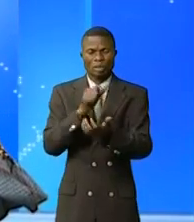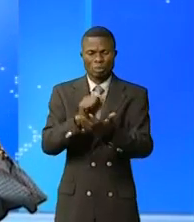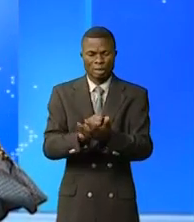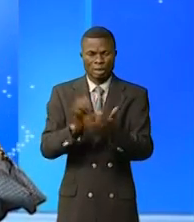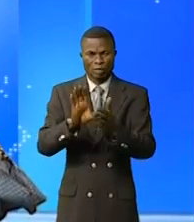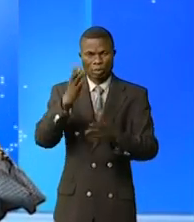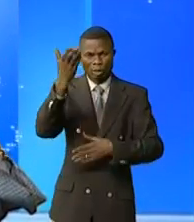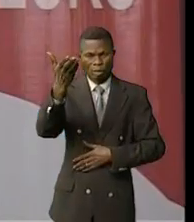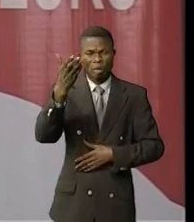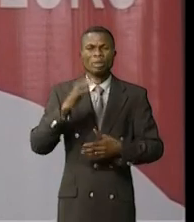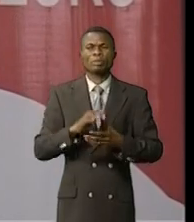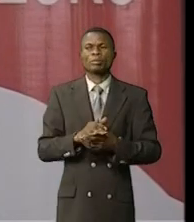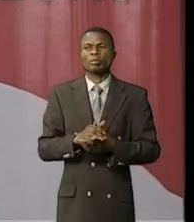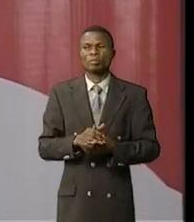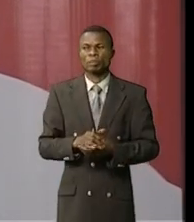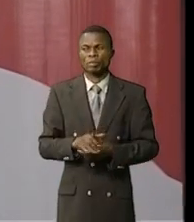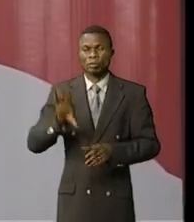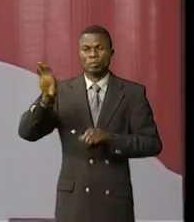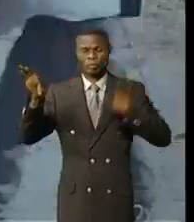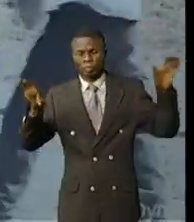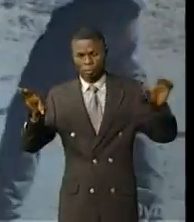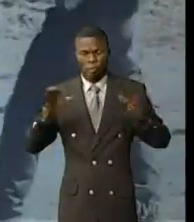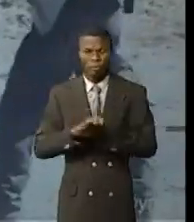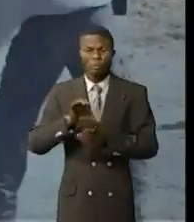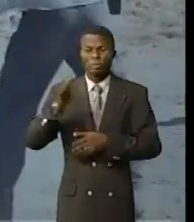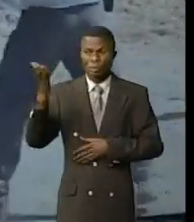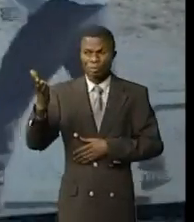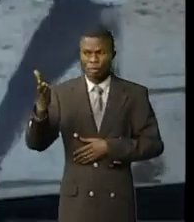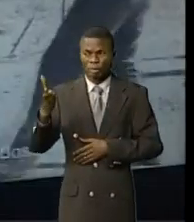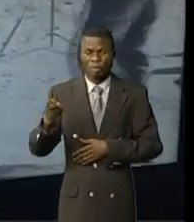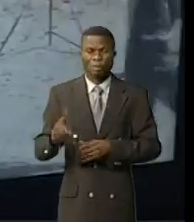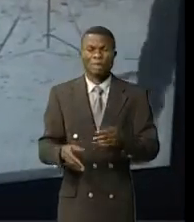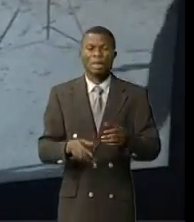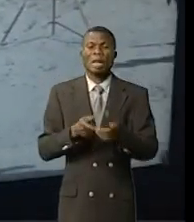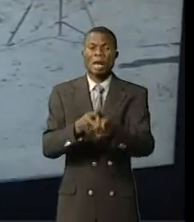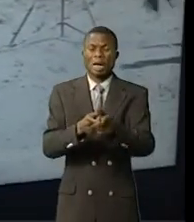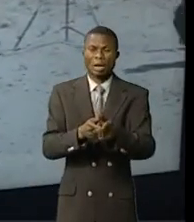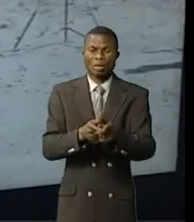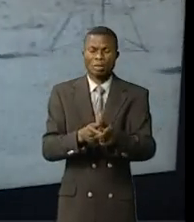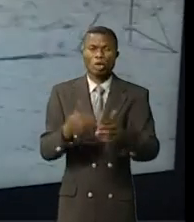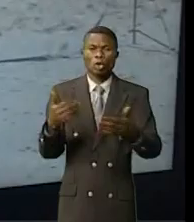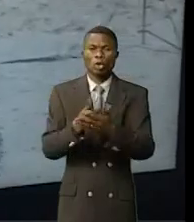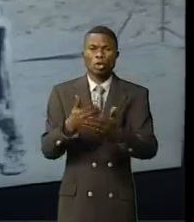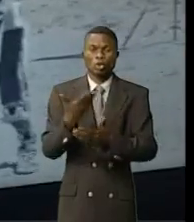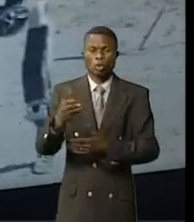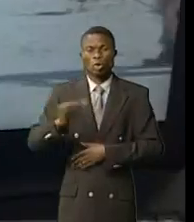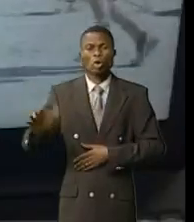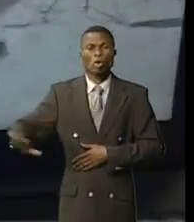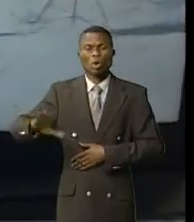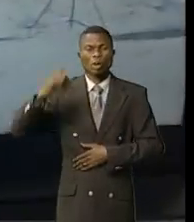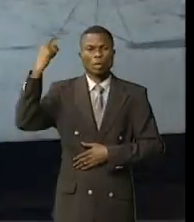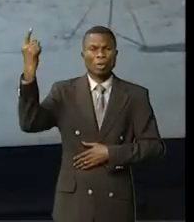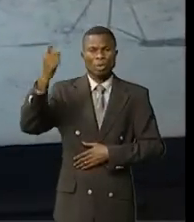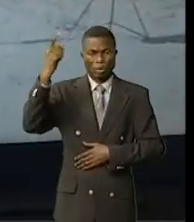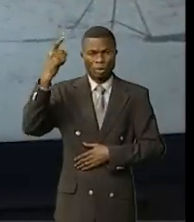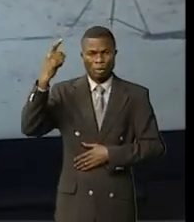plus. Robot killer ou robot tueur, c'est une nouvelle arme létale autonome. Certains pays du monde